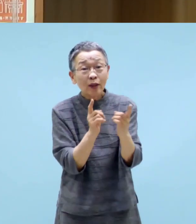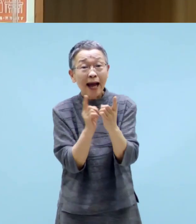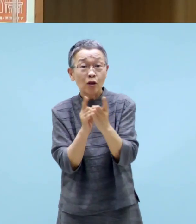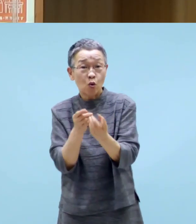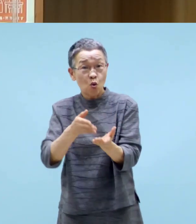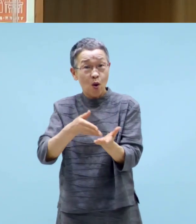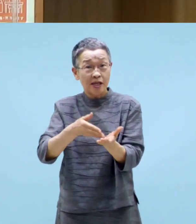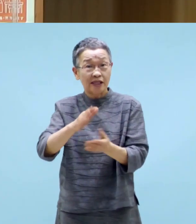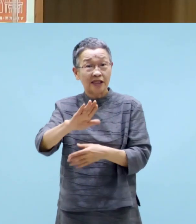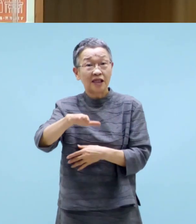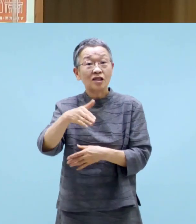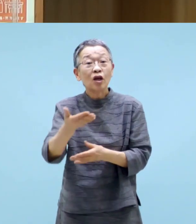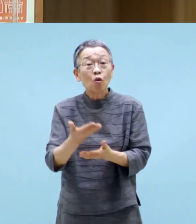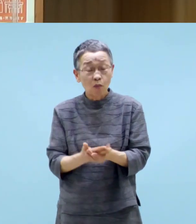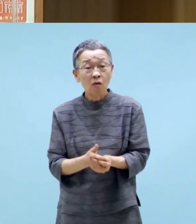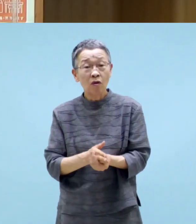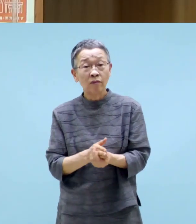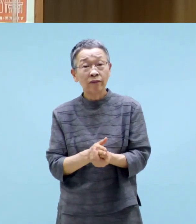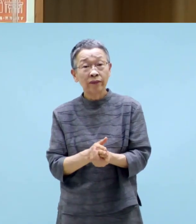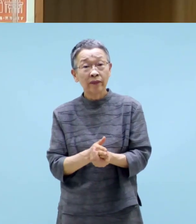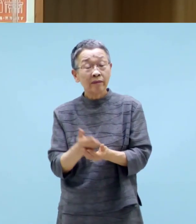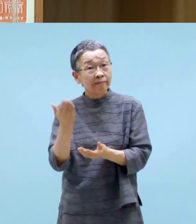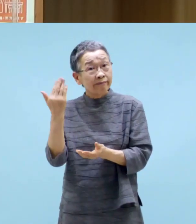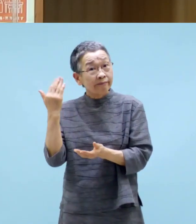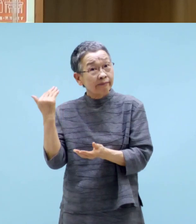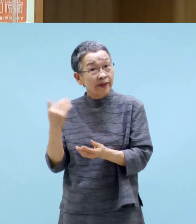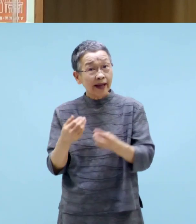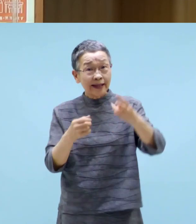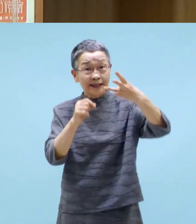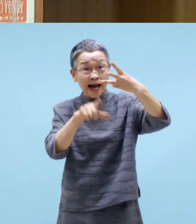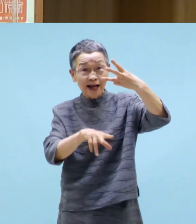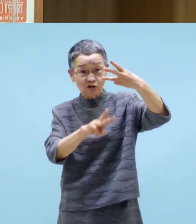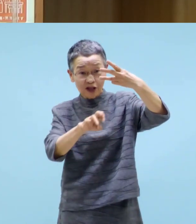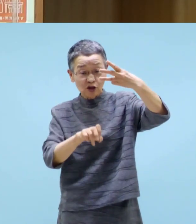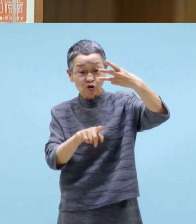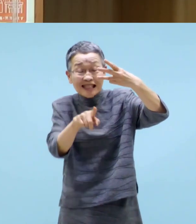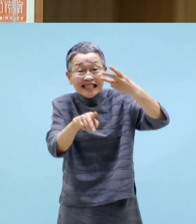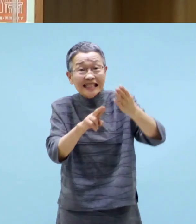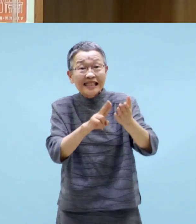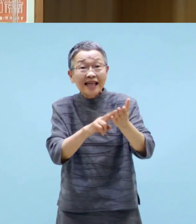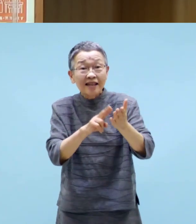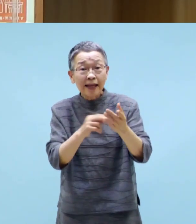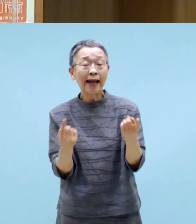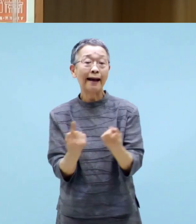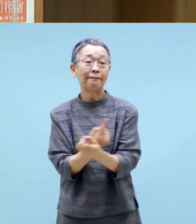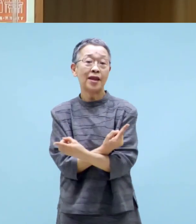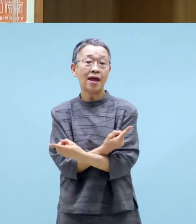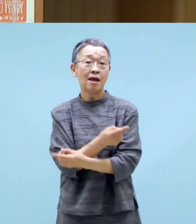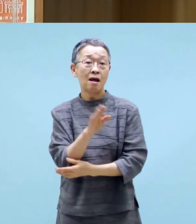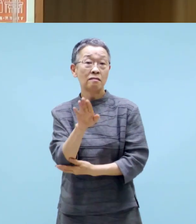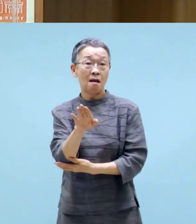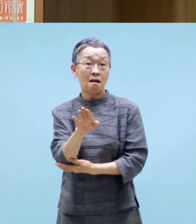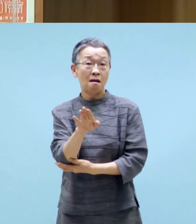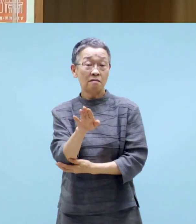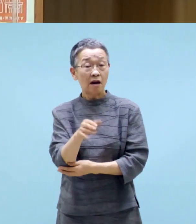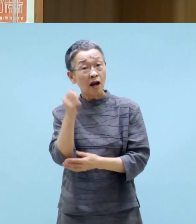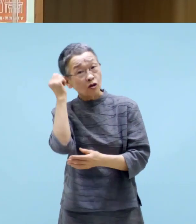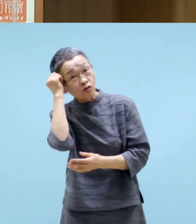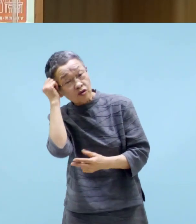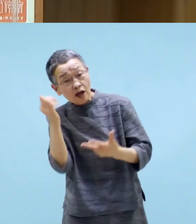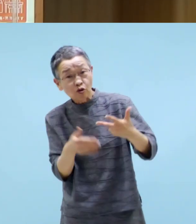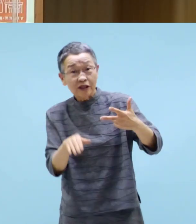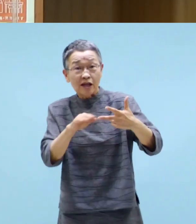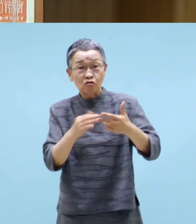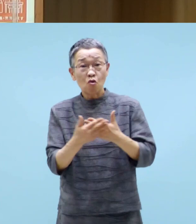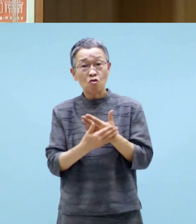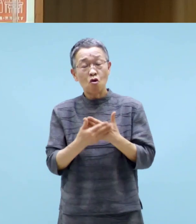あのその厚労省の事務連絡というのは3月31日付で改定していて、あの宿泊施設の療養も可能だ